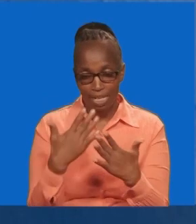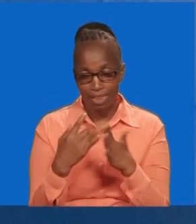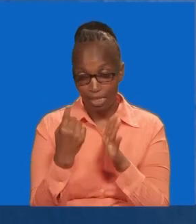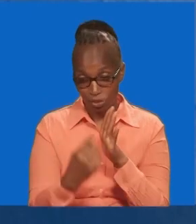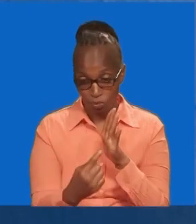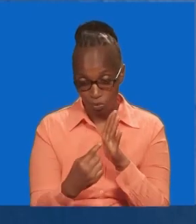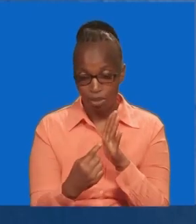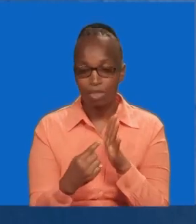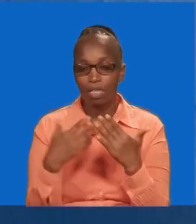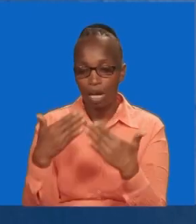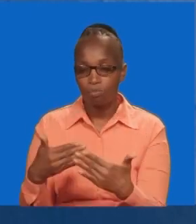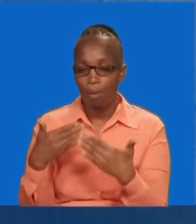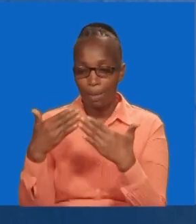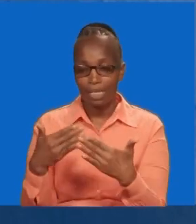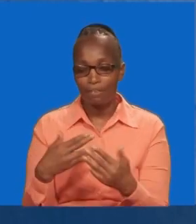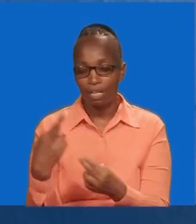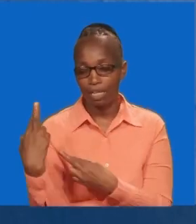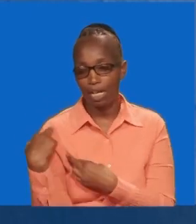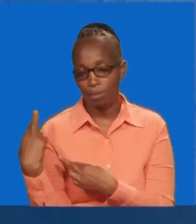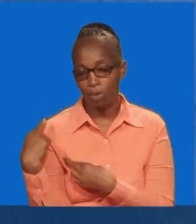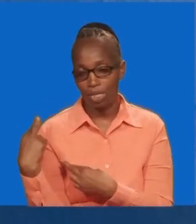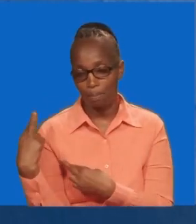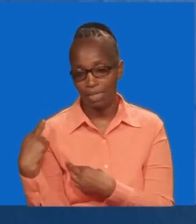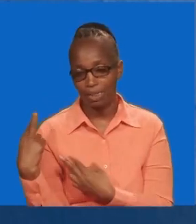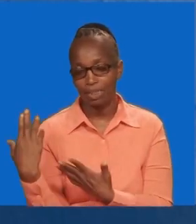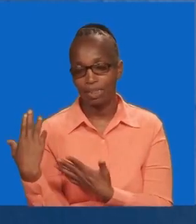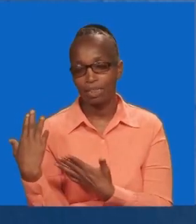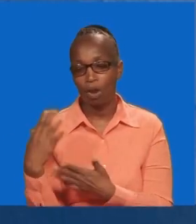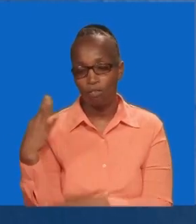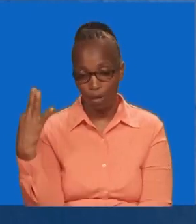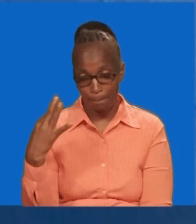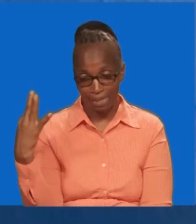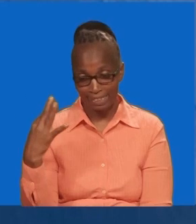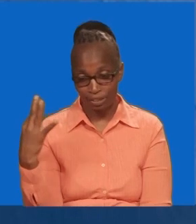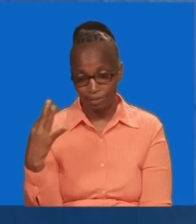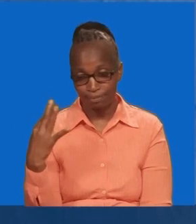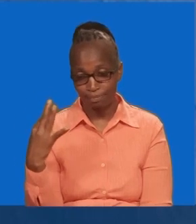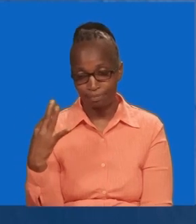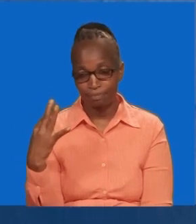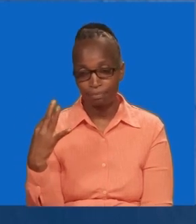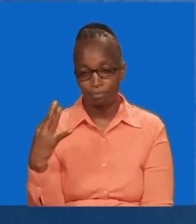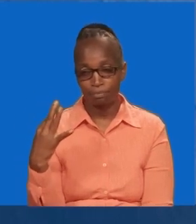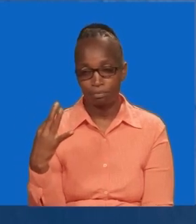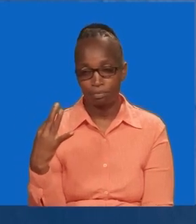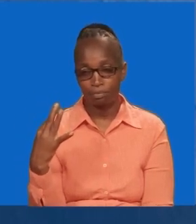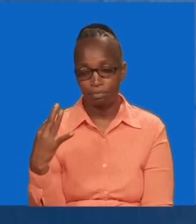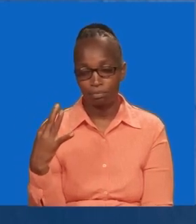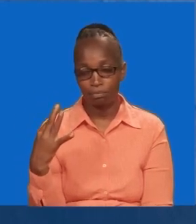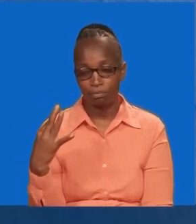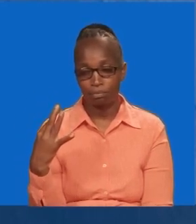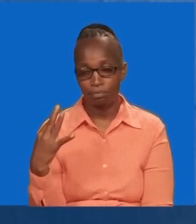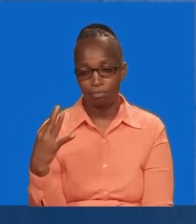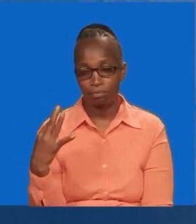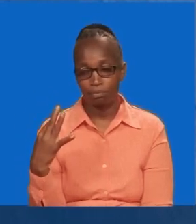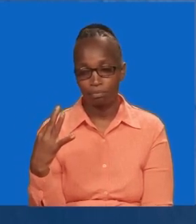kwanza tumeona ya kwamba nimepewa responsibility ya kuhubiri kwa watu